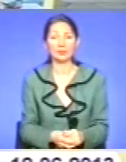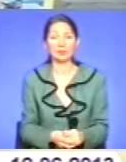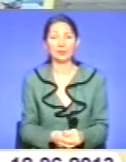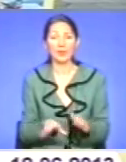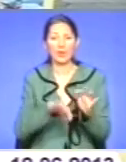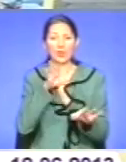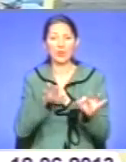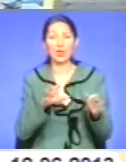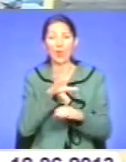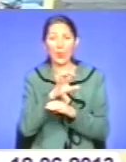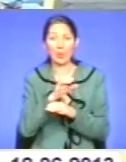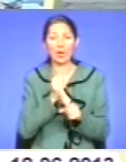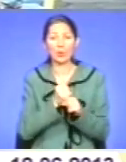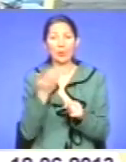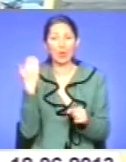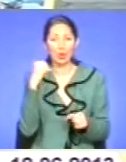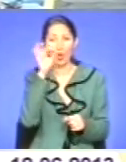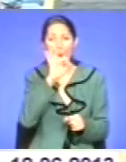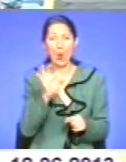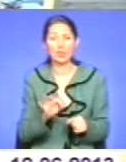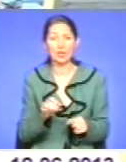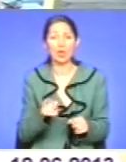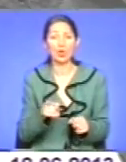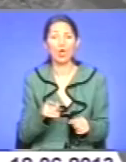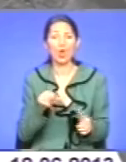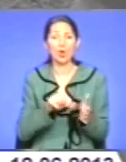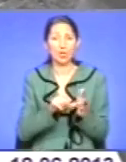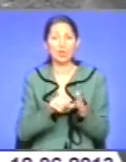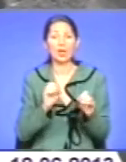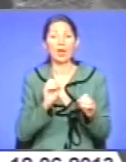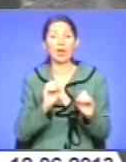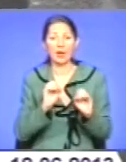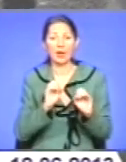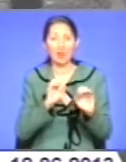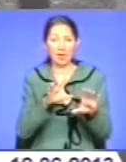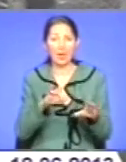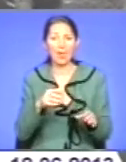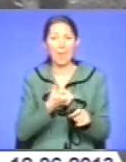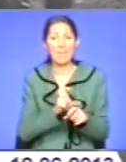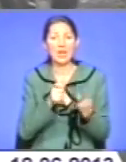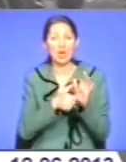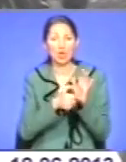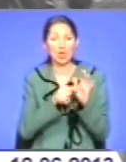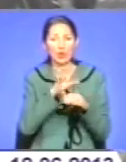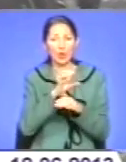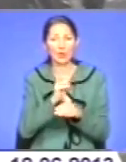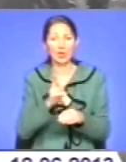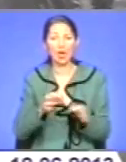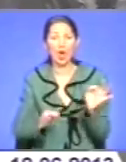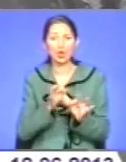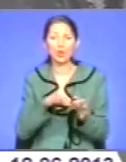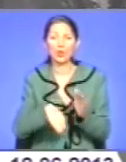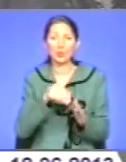Відбір фоторобіт провели минулої осені. Тоді учасники надіслали понад 600 фотографій, з яких журі обрали 40